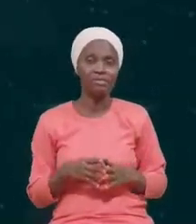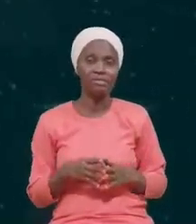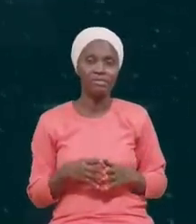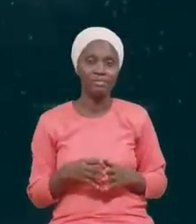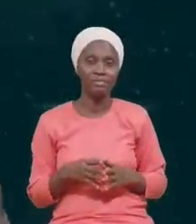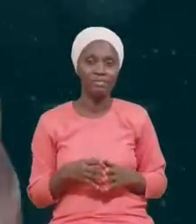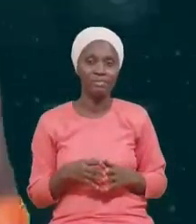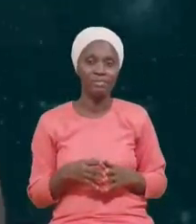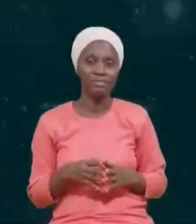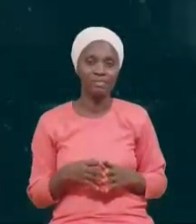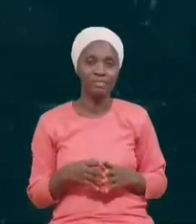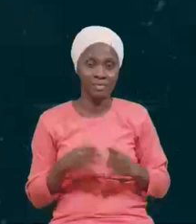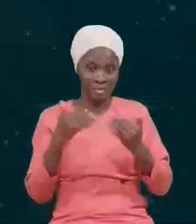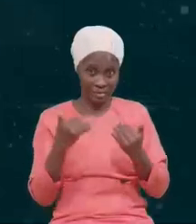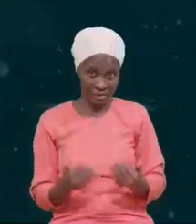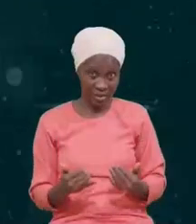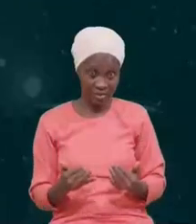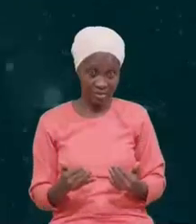en ce temps-ci,